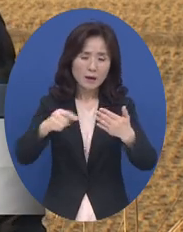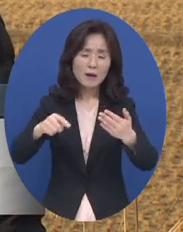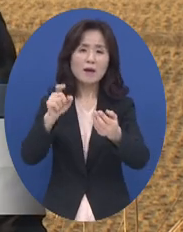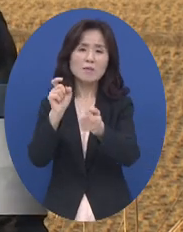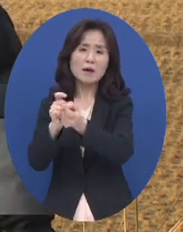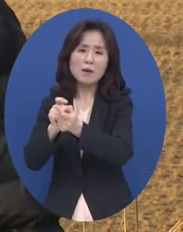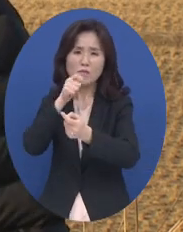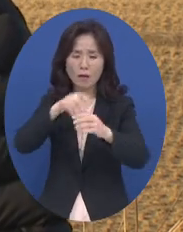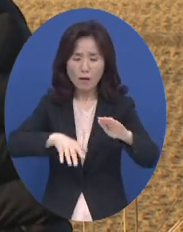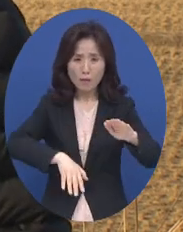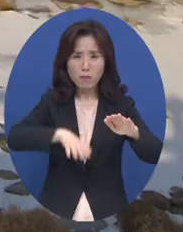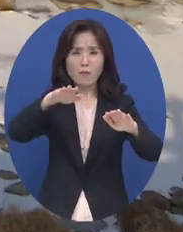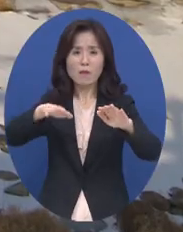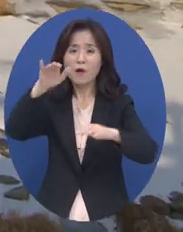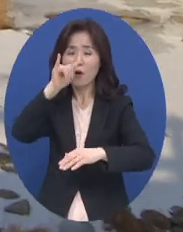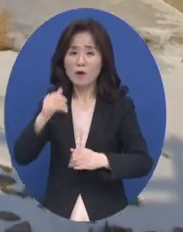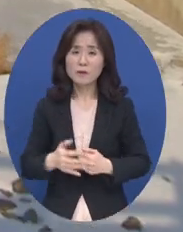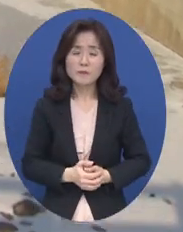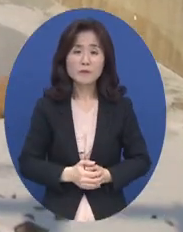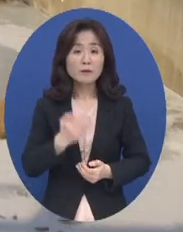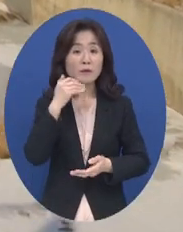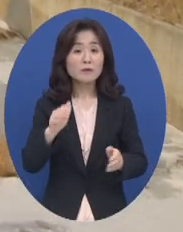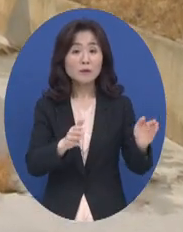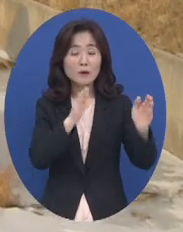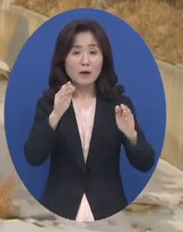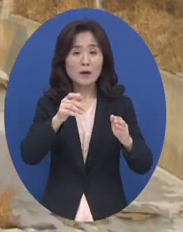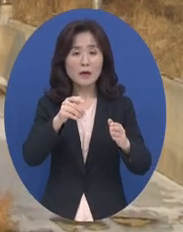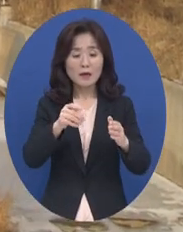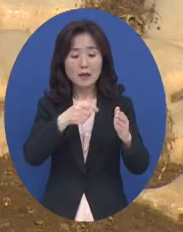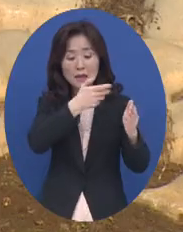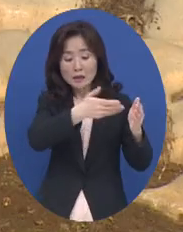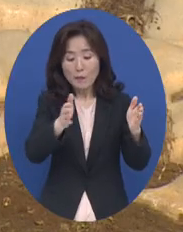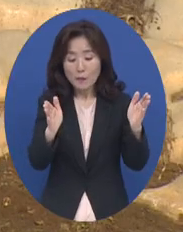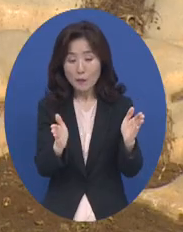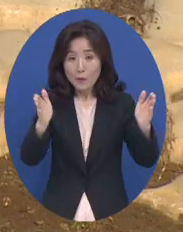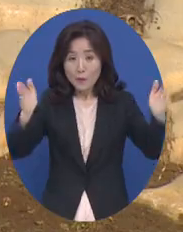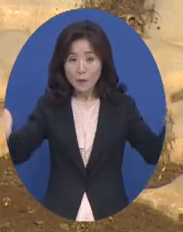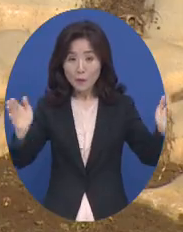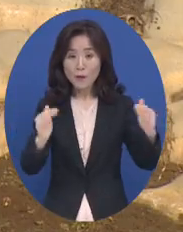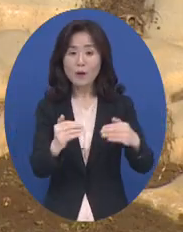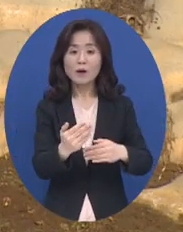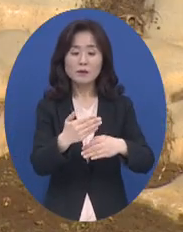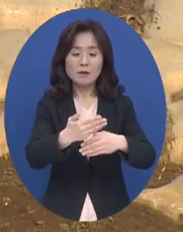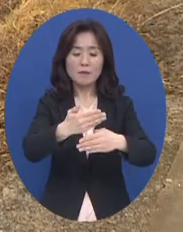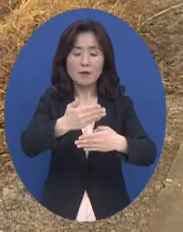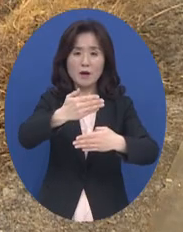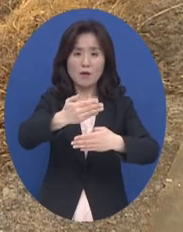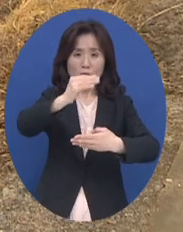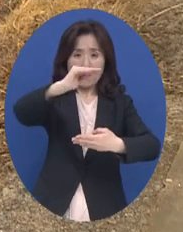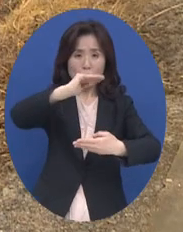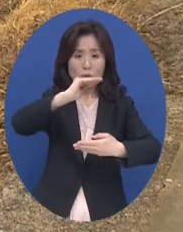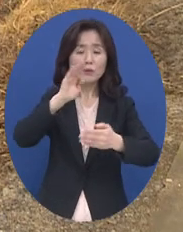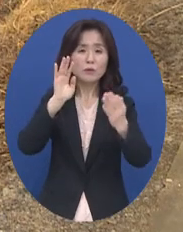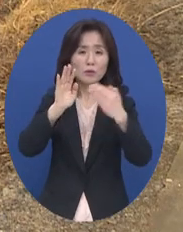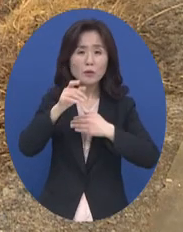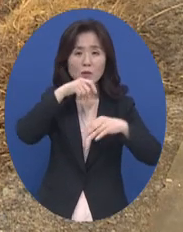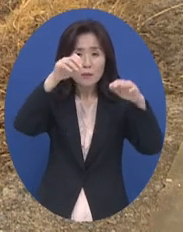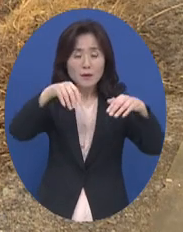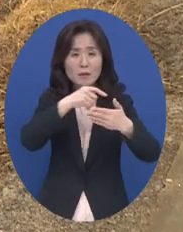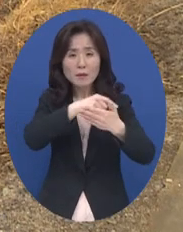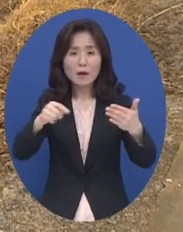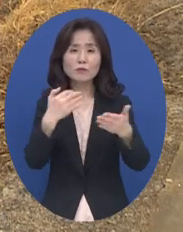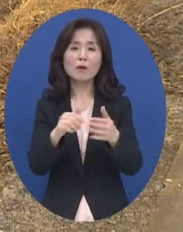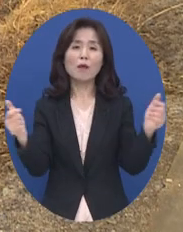농경지가 침수되고 병 의도가 하천 폭을 넓히고 제방을 더 높게 쌓아 정비하고 난 후엔 수에 피해가